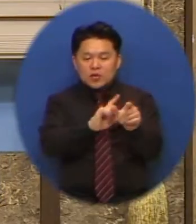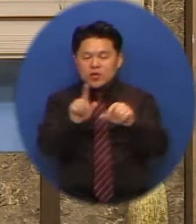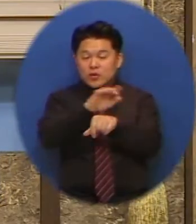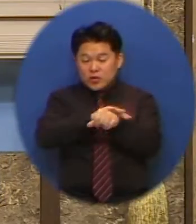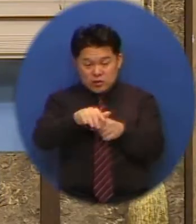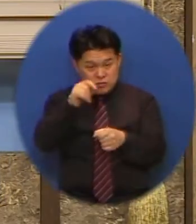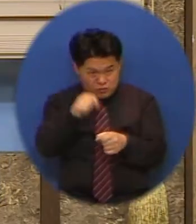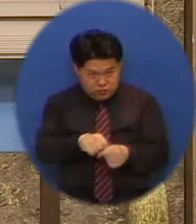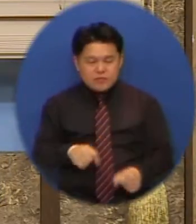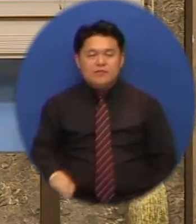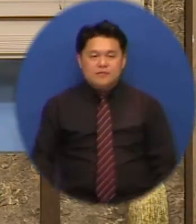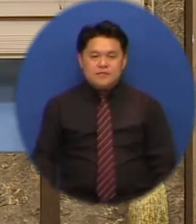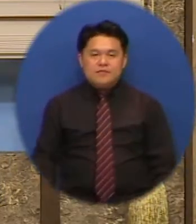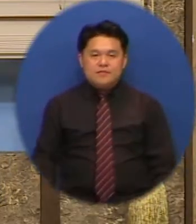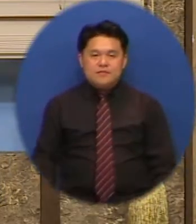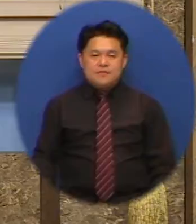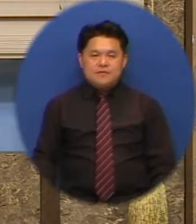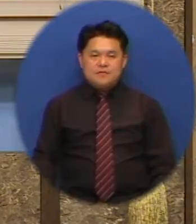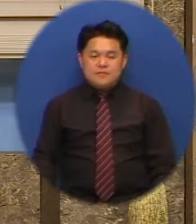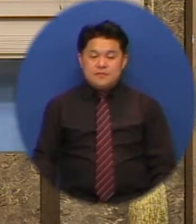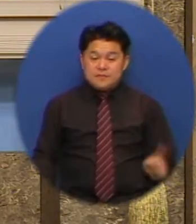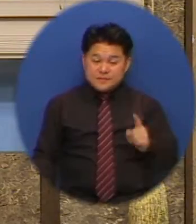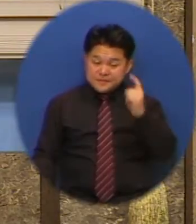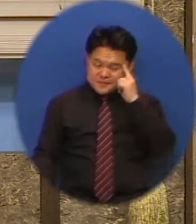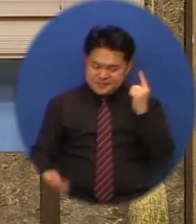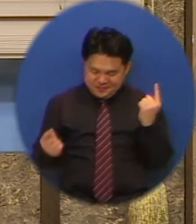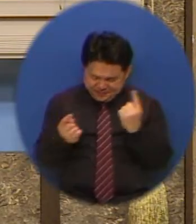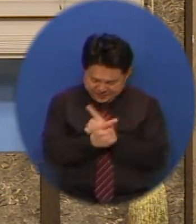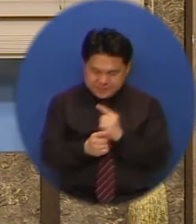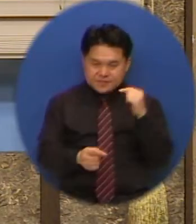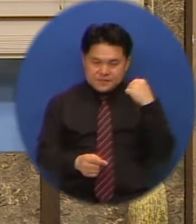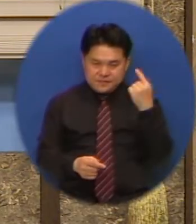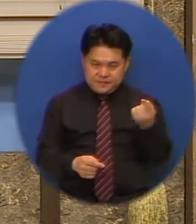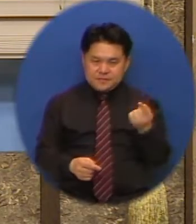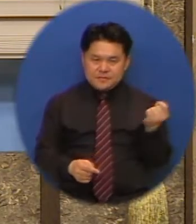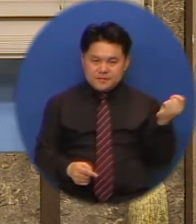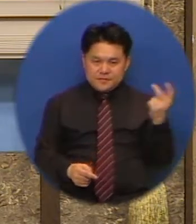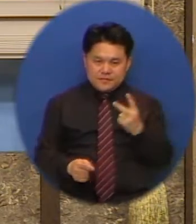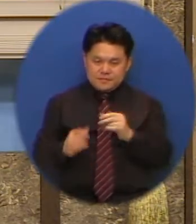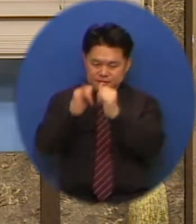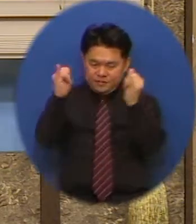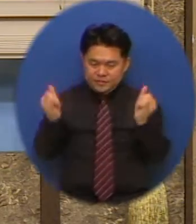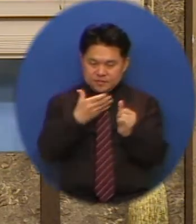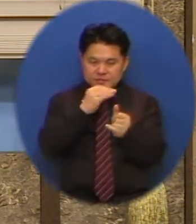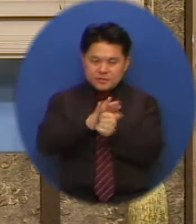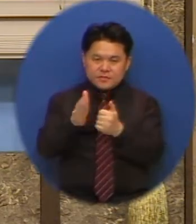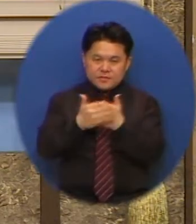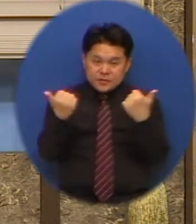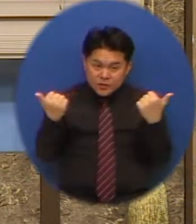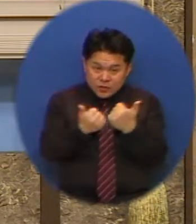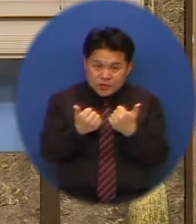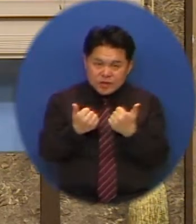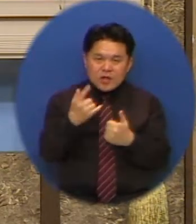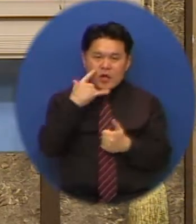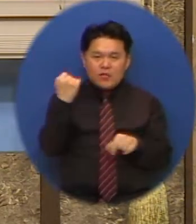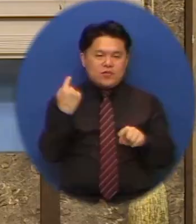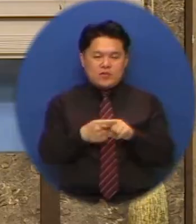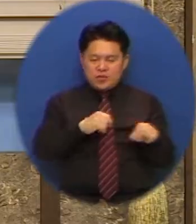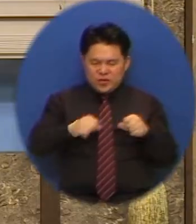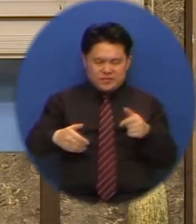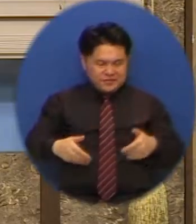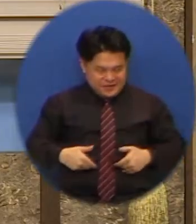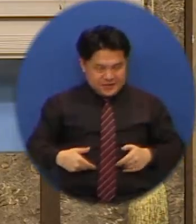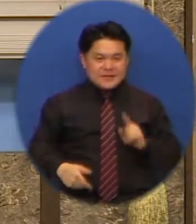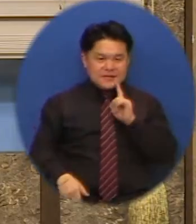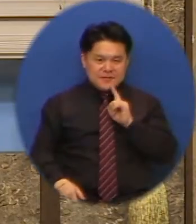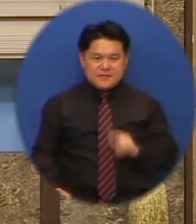하기 위해서는 그래서 그 시각을 바꾸고 그 중간에서 우리 사회복지협의회가 어머니 역할, 제가 네. 소위